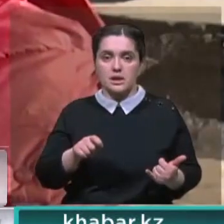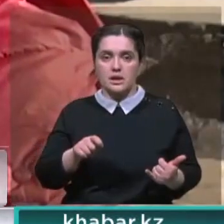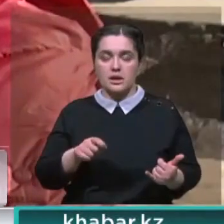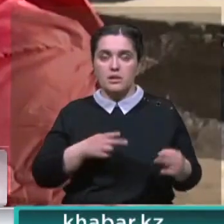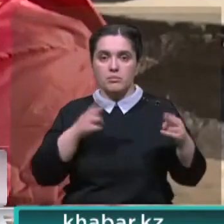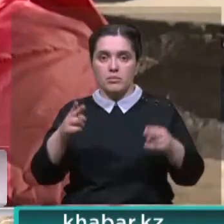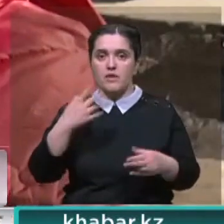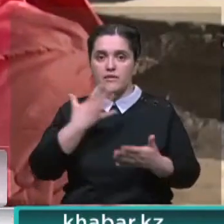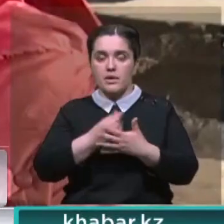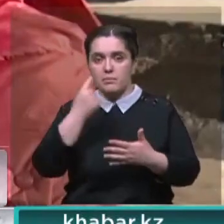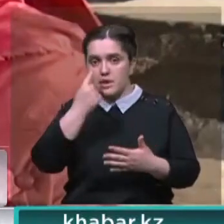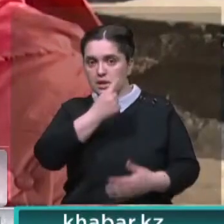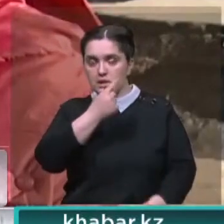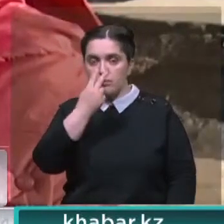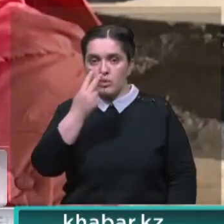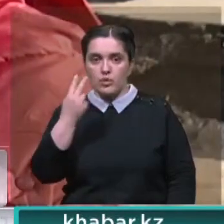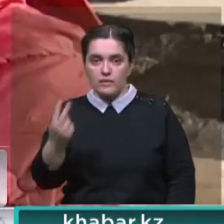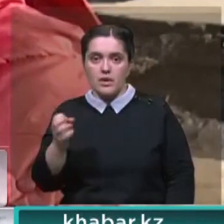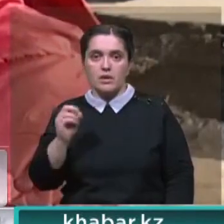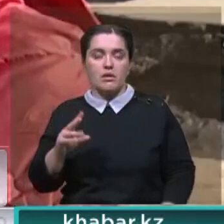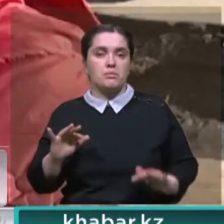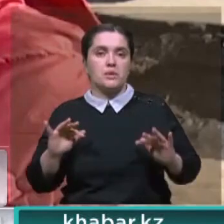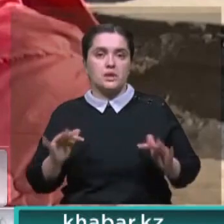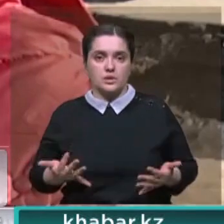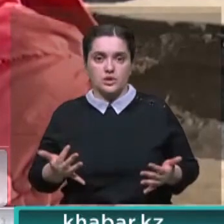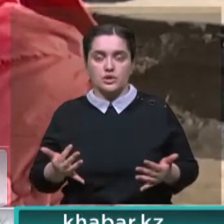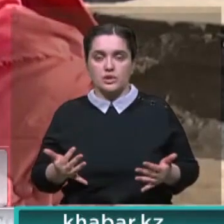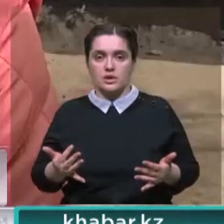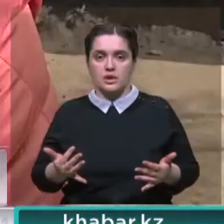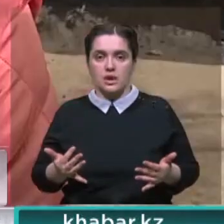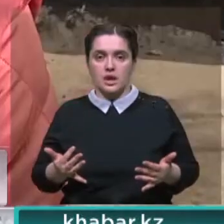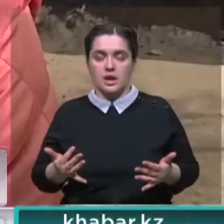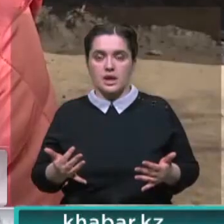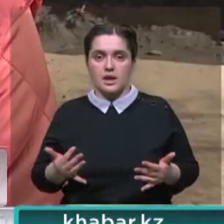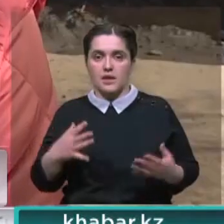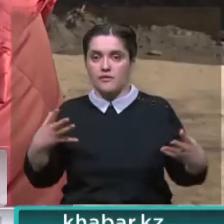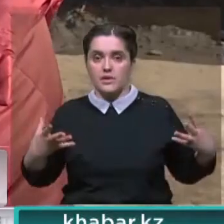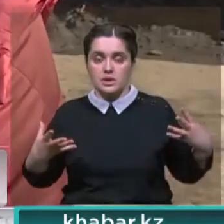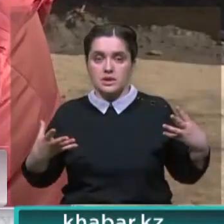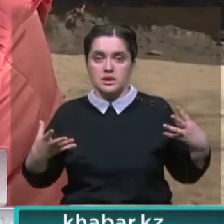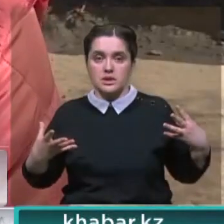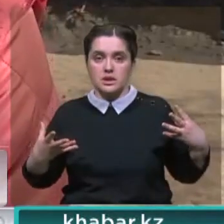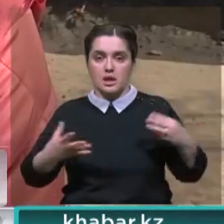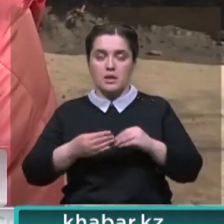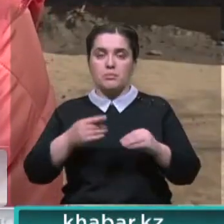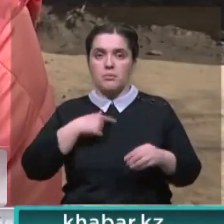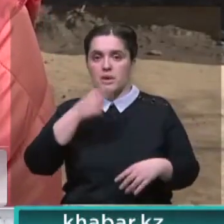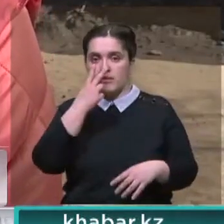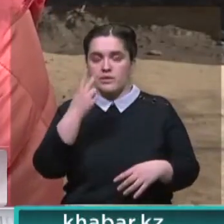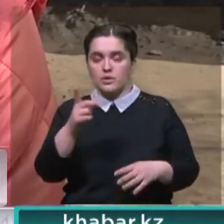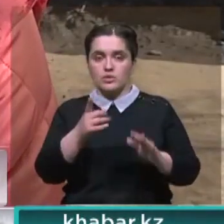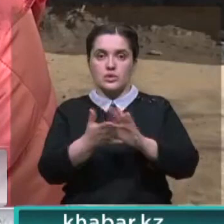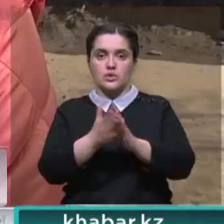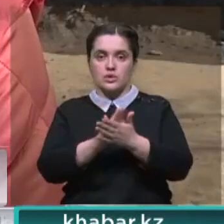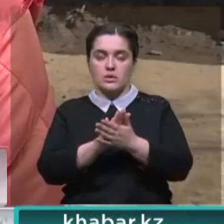своими глазами увидеть, как это произошло, какие последствия. В целом, вот на сегодняшний день мы видим, что